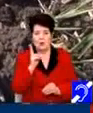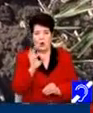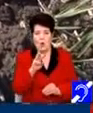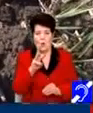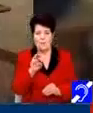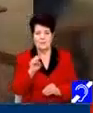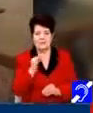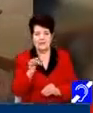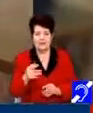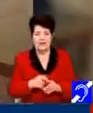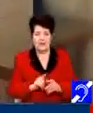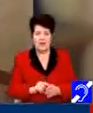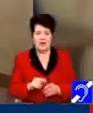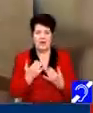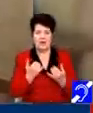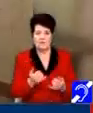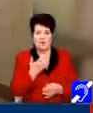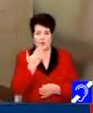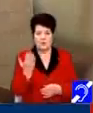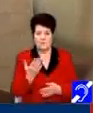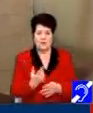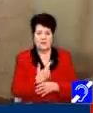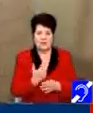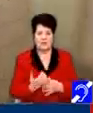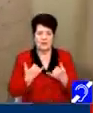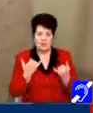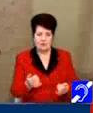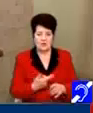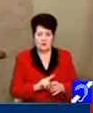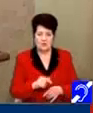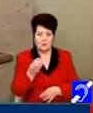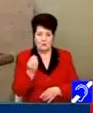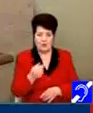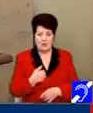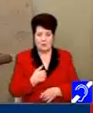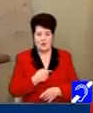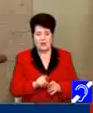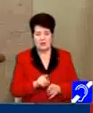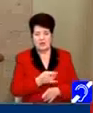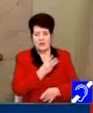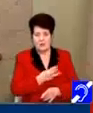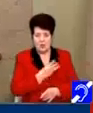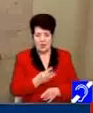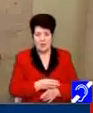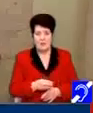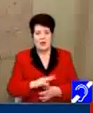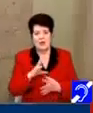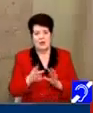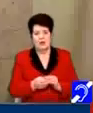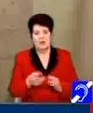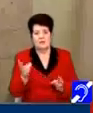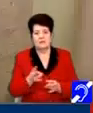care le oferă. Cred că va fi pentru ultima dată când acordăm acești bani, cel puțin noi așa ne dorim, pentru că în rest își vor